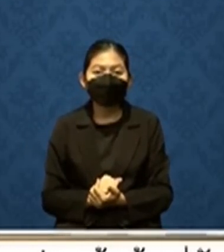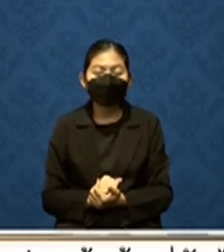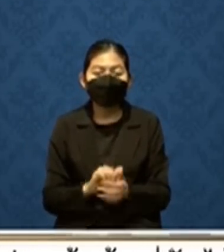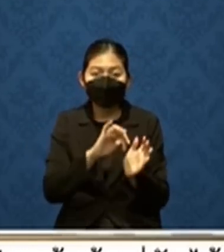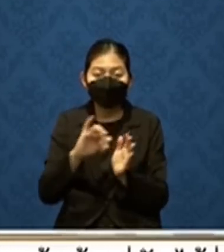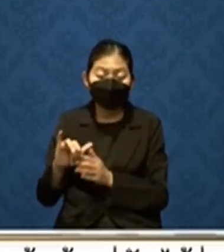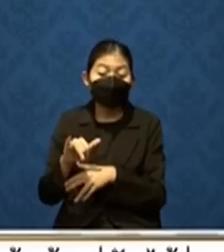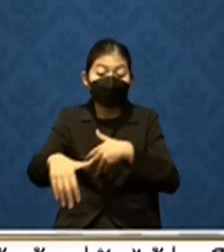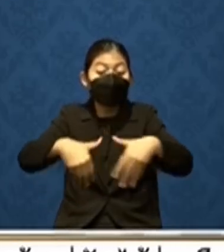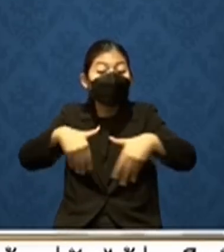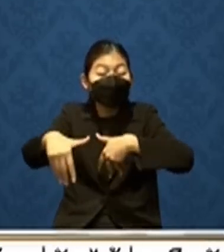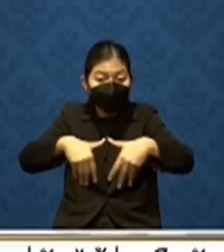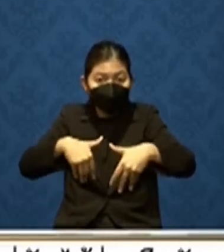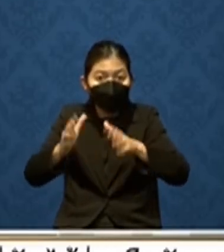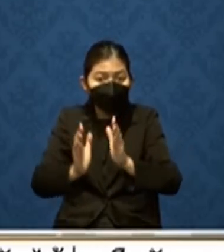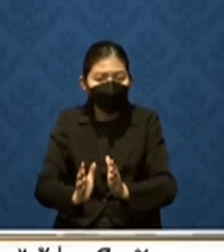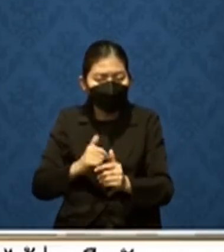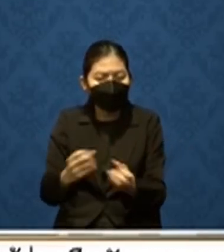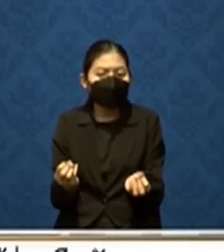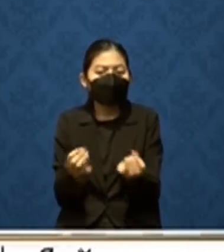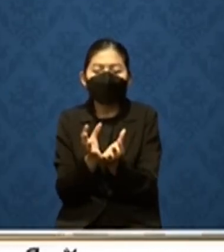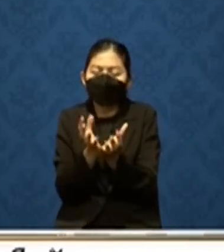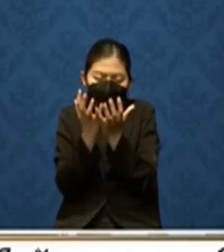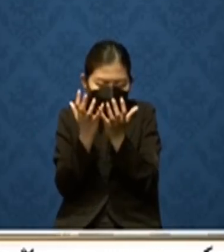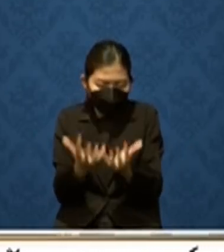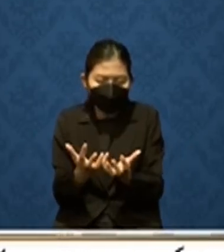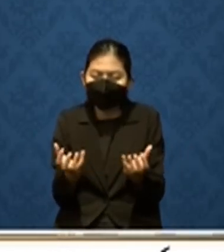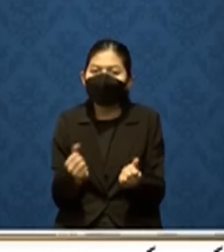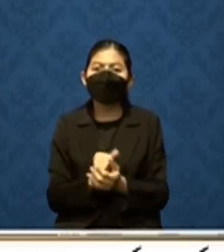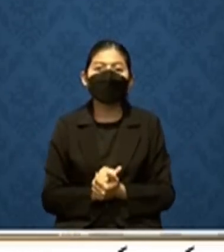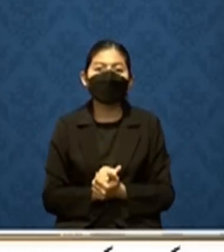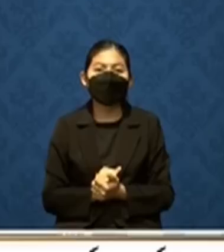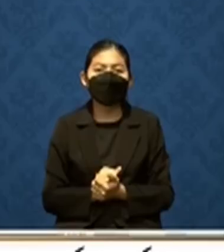พี่น้องประชาชนที่ผมบอกว่าได้รับผลกระทบอย่างอ่ะ